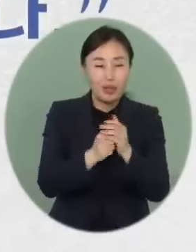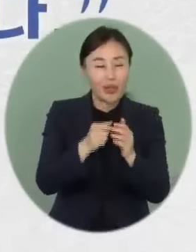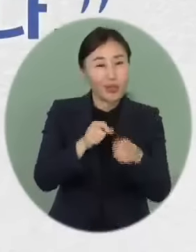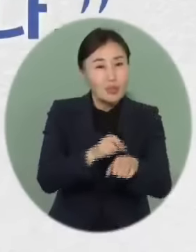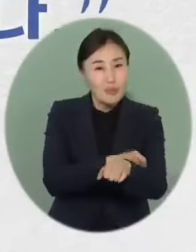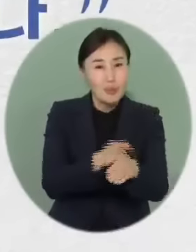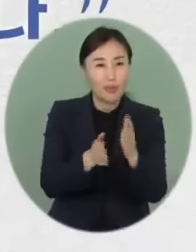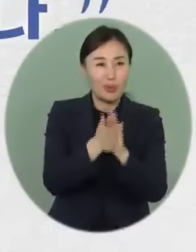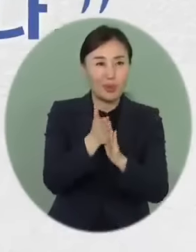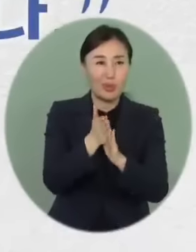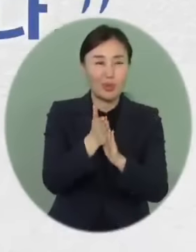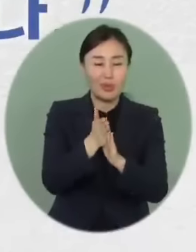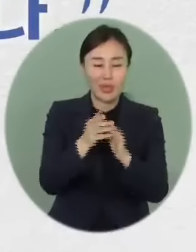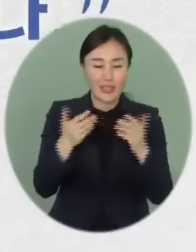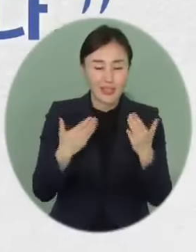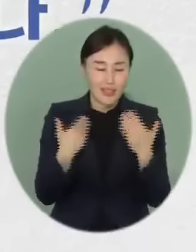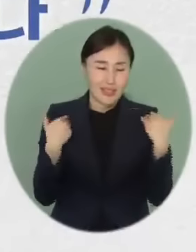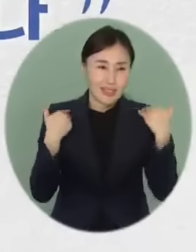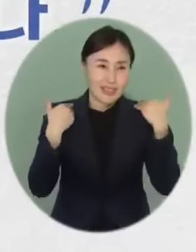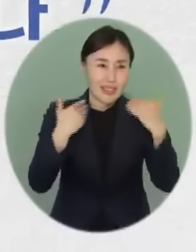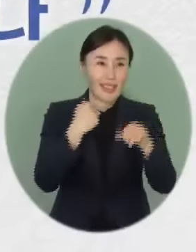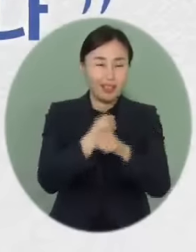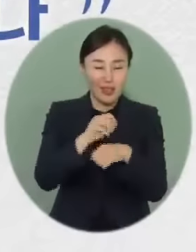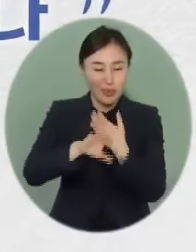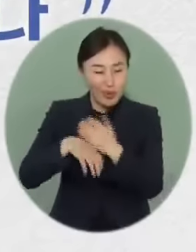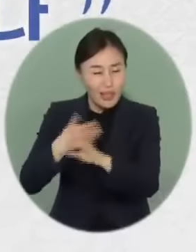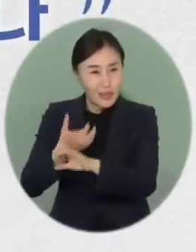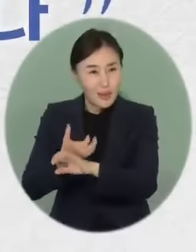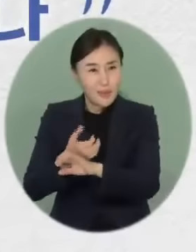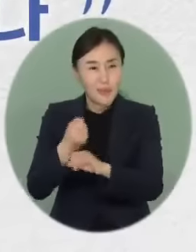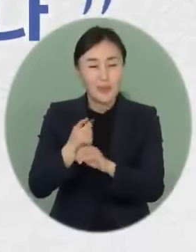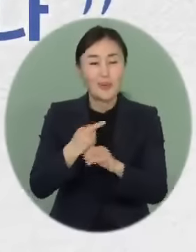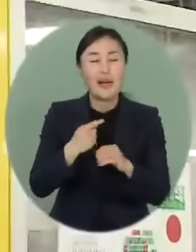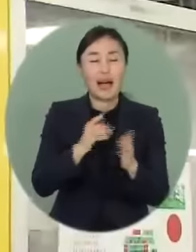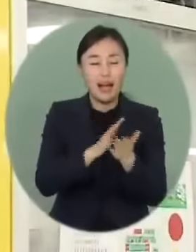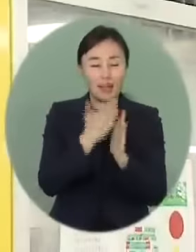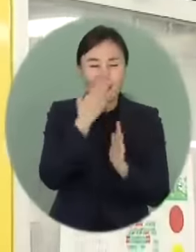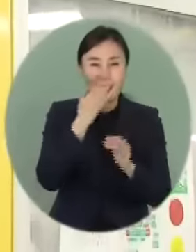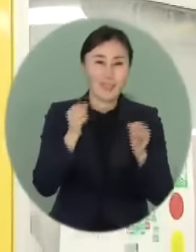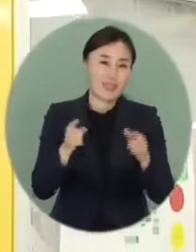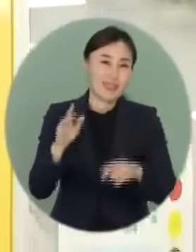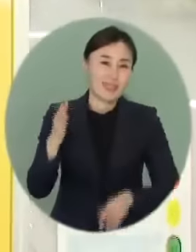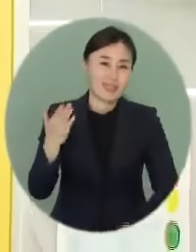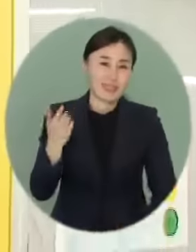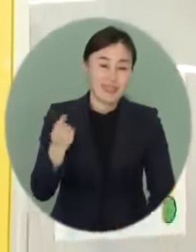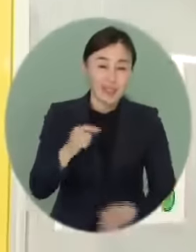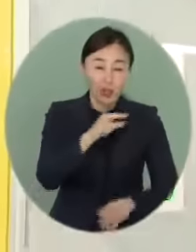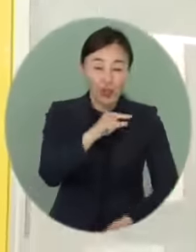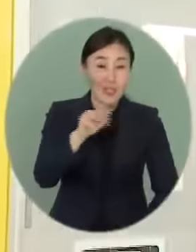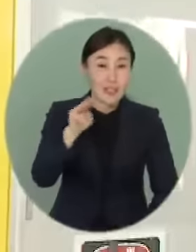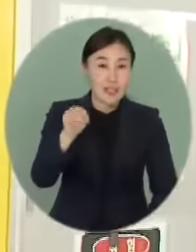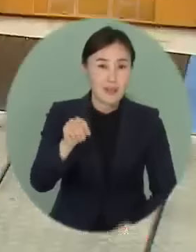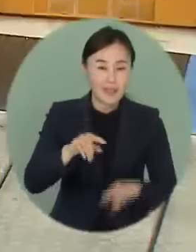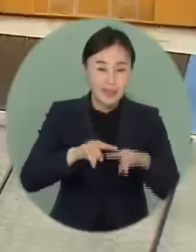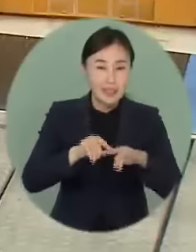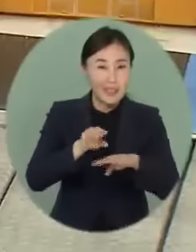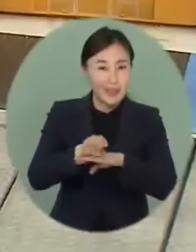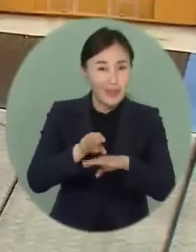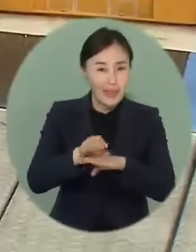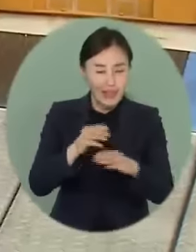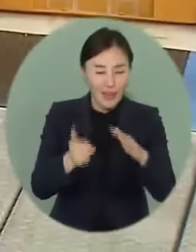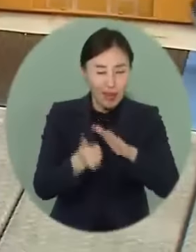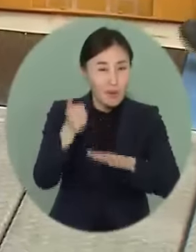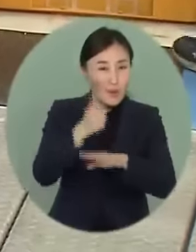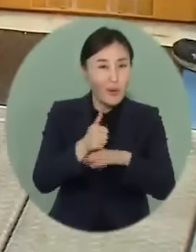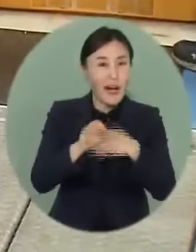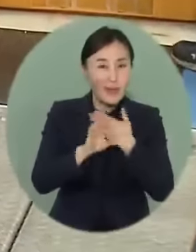구조의 변화를 가지고 오고 혁신을 할 수 있는 기회가 왔다고 생각합니다. GGM은 전기차를 성공시켜 한 해 최대 10만